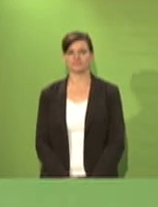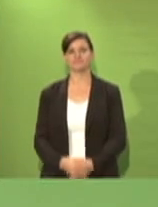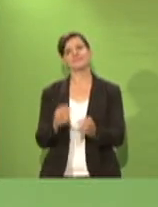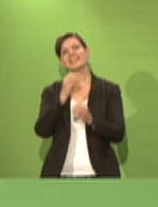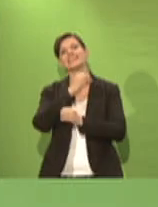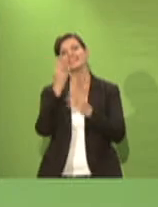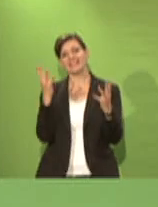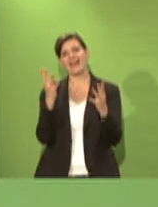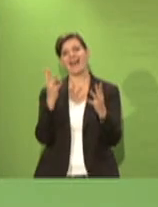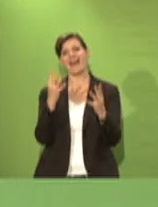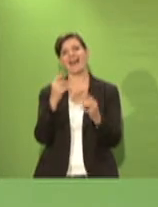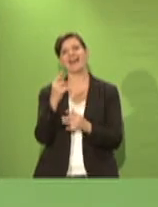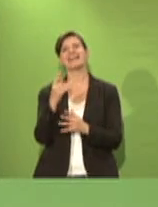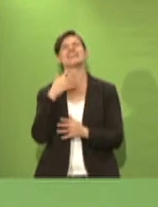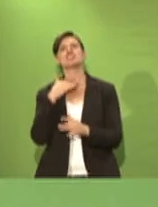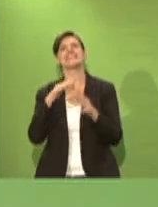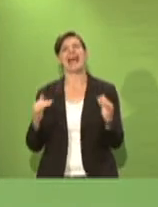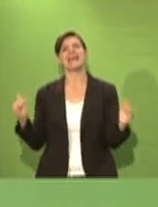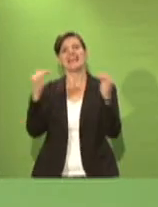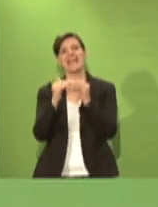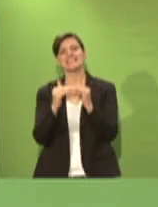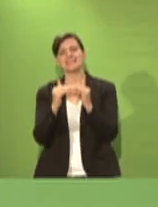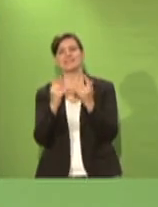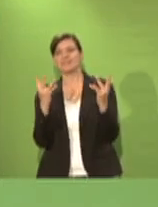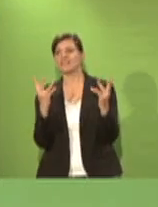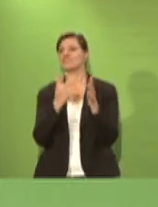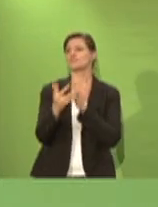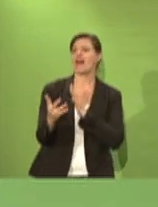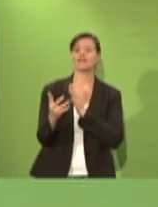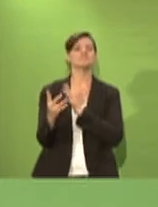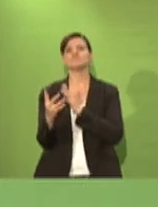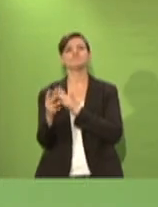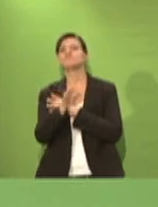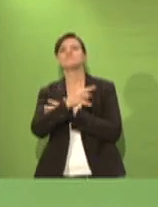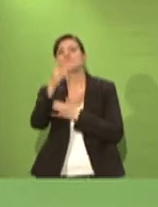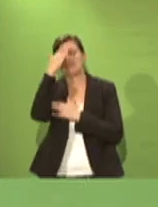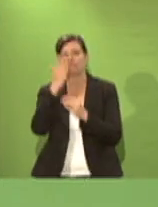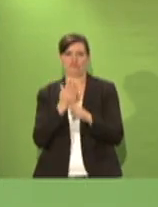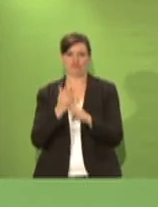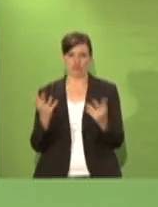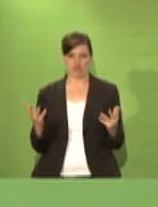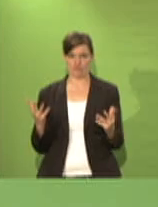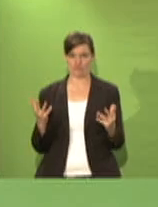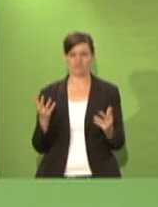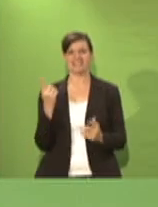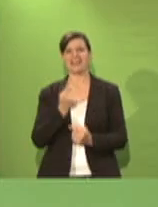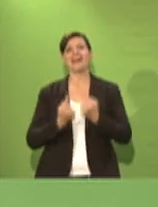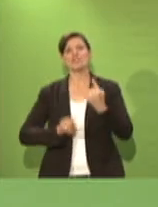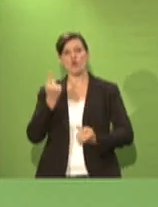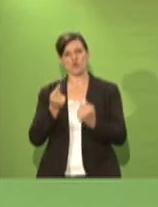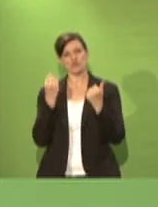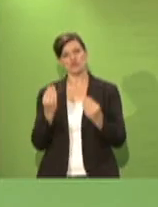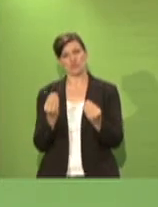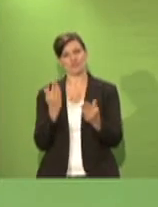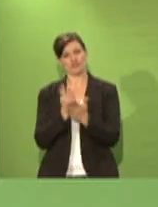Natürlich ist geschlechtergerechte, geschlechtersensible Sprache für Grüne nichts Neues. Wir Grüne waren immer VorreiterInnen